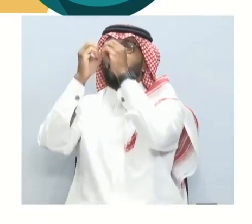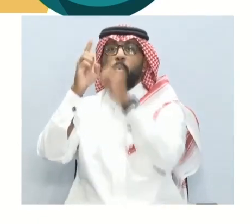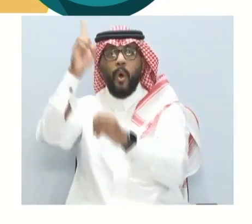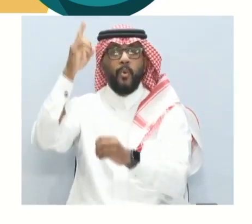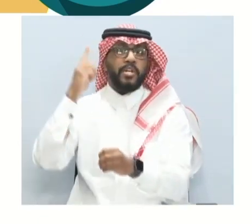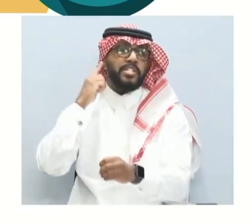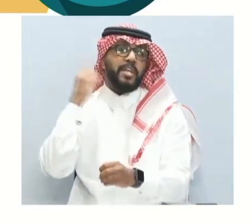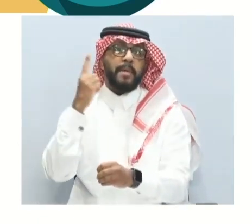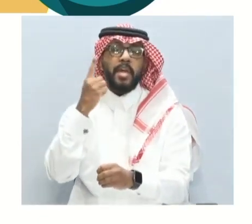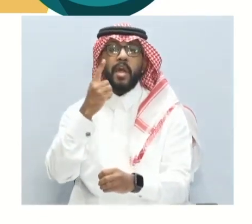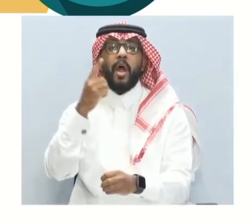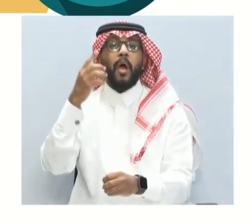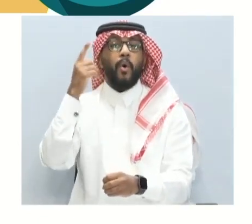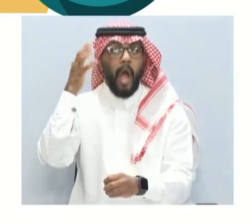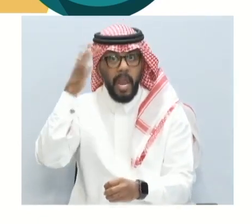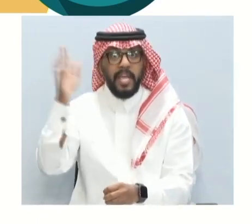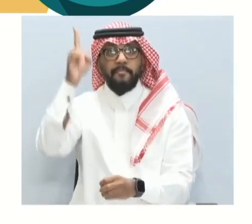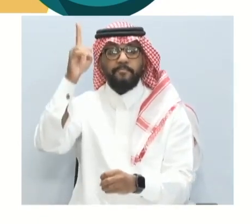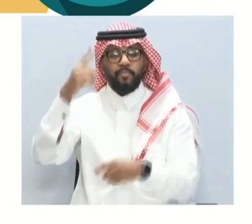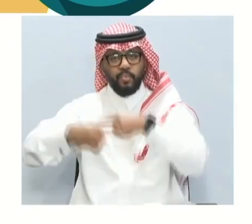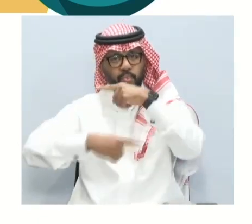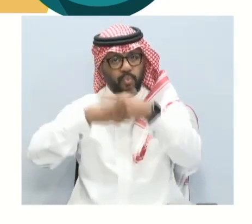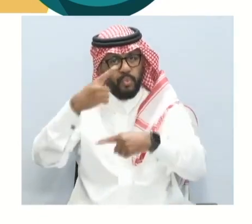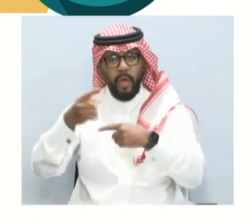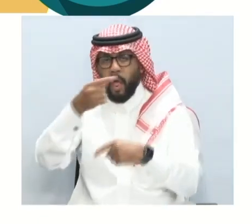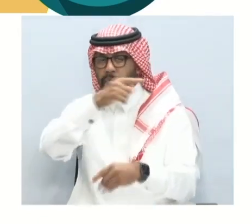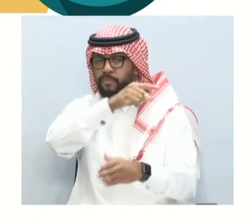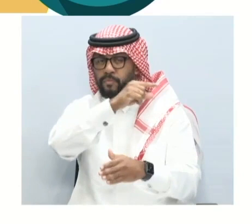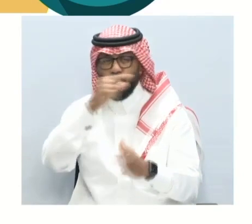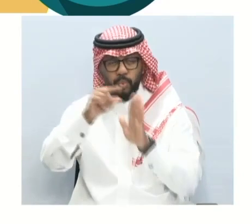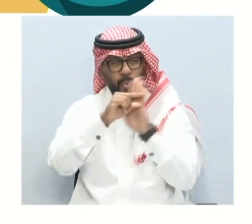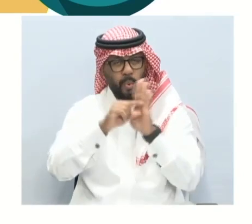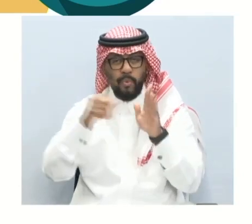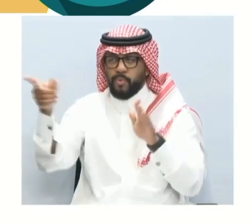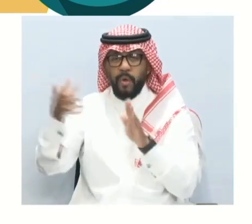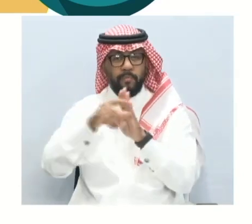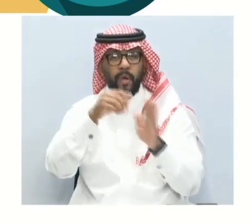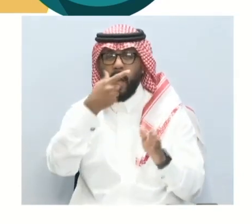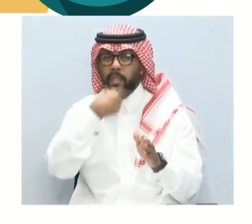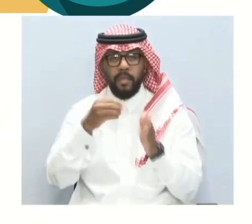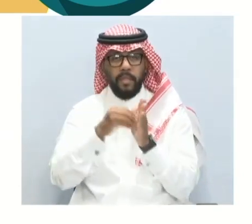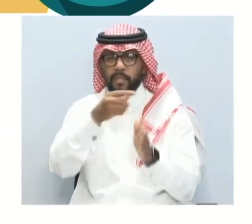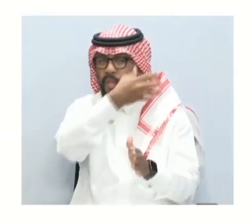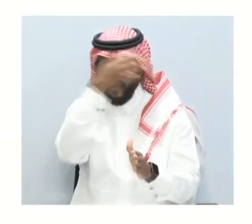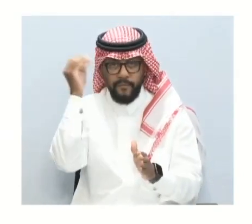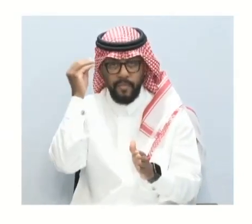لا يضره شيء حتى يصبح هذذه اذكار عظيمه يا اخواني ينبغي ان نحفظ ونحافظ على هذه الاذكار